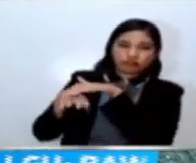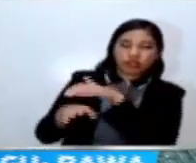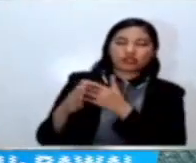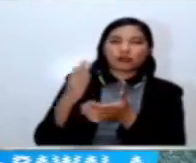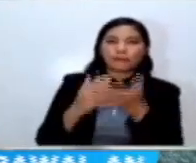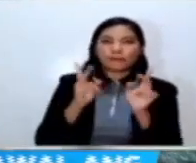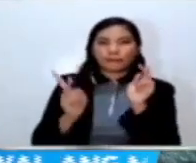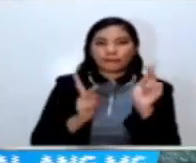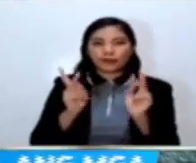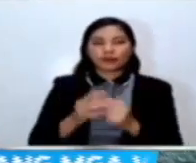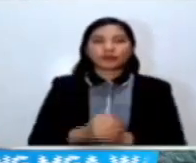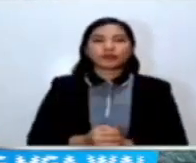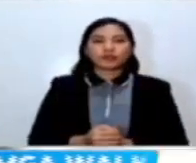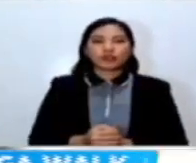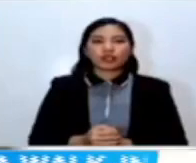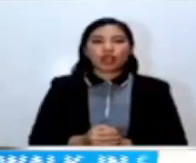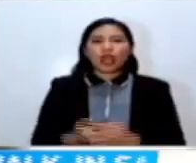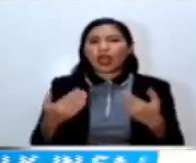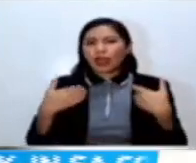ito.